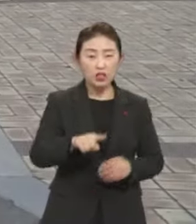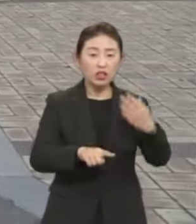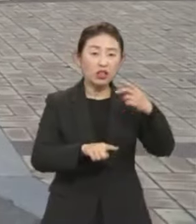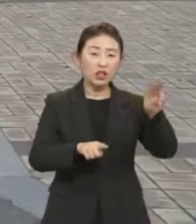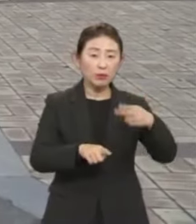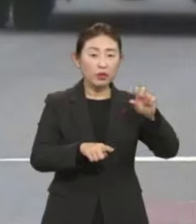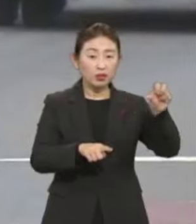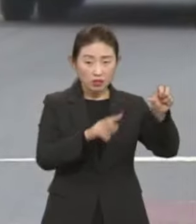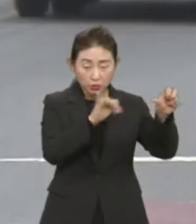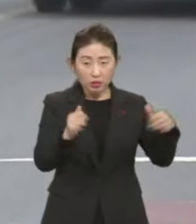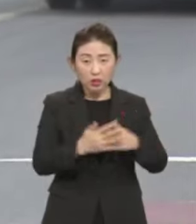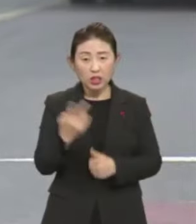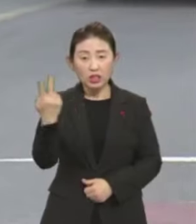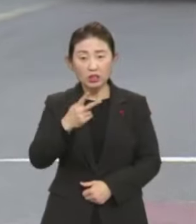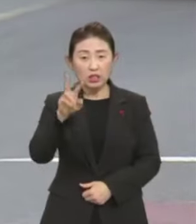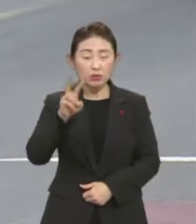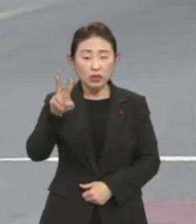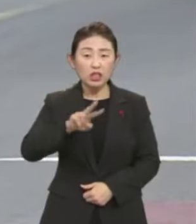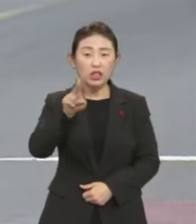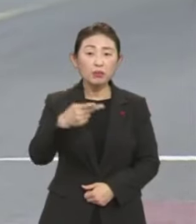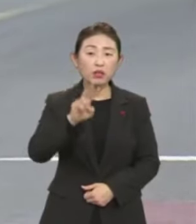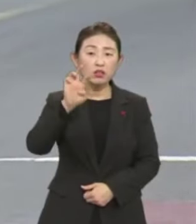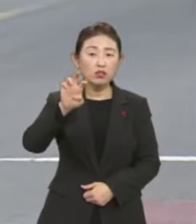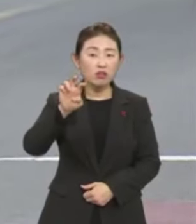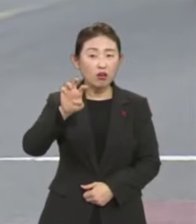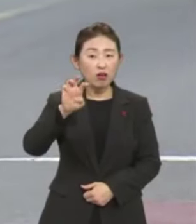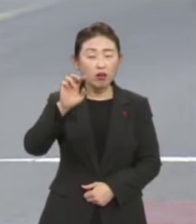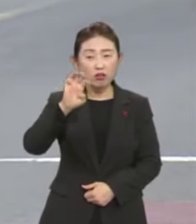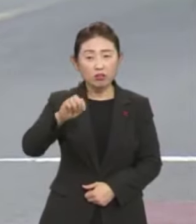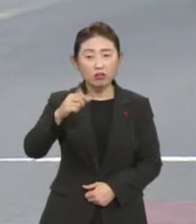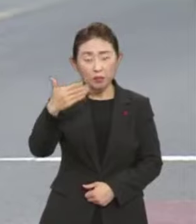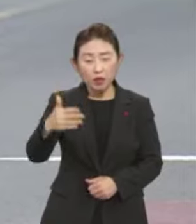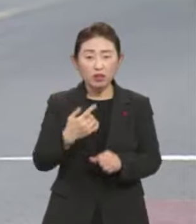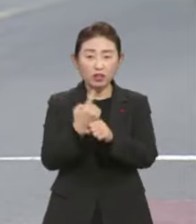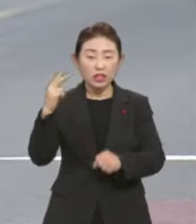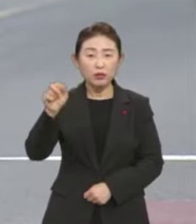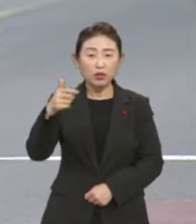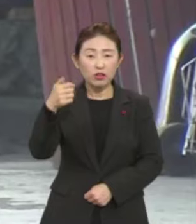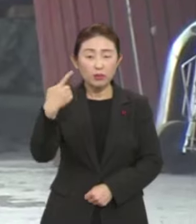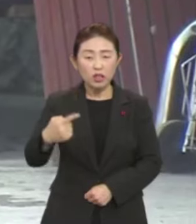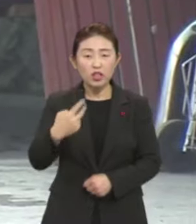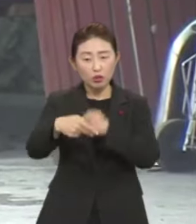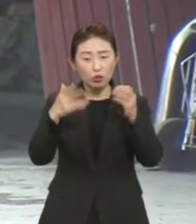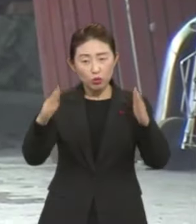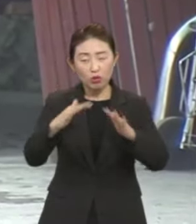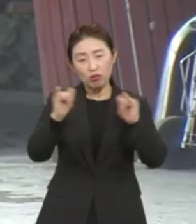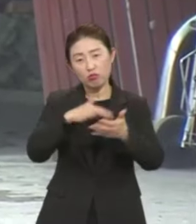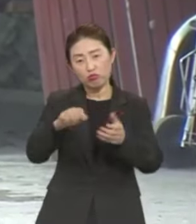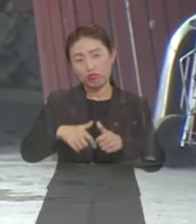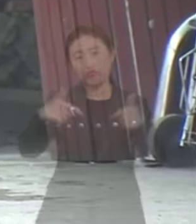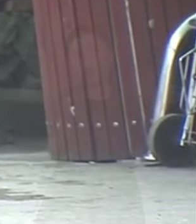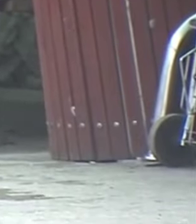25명에서 2022년 231명 지난해 281명으로 2년 연속